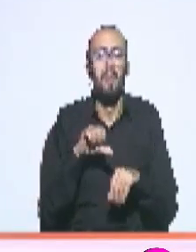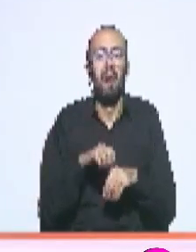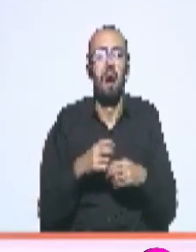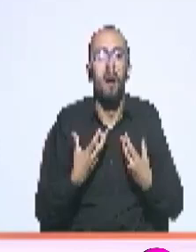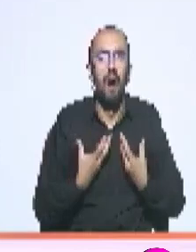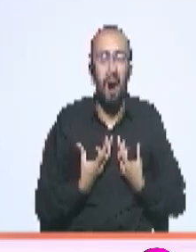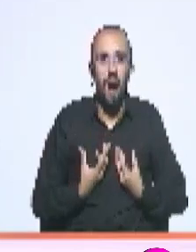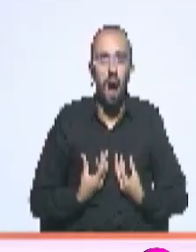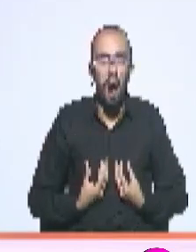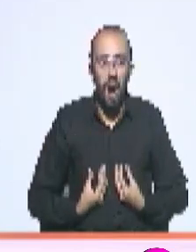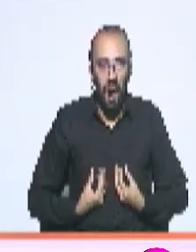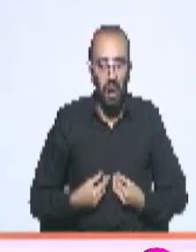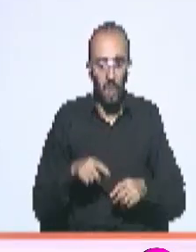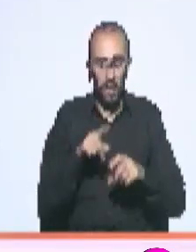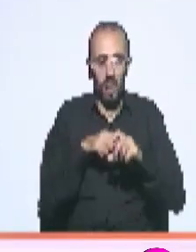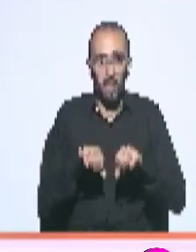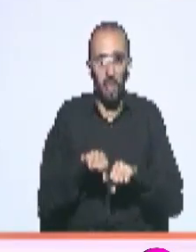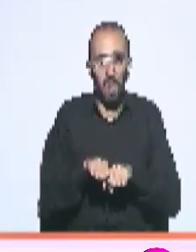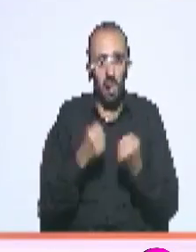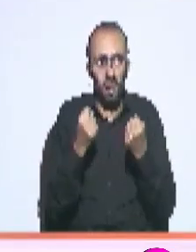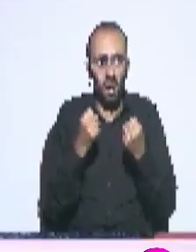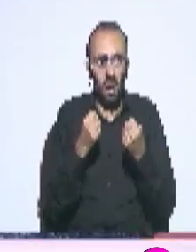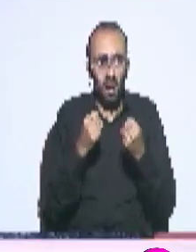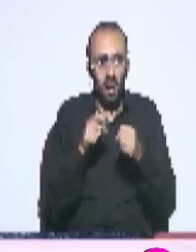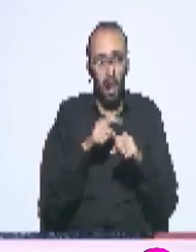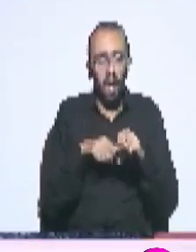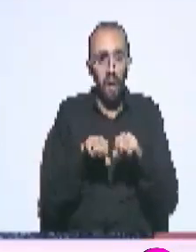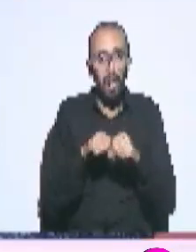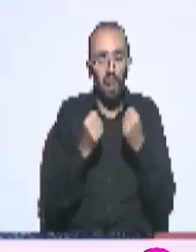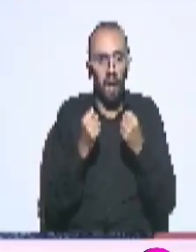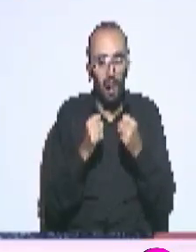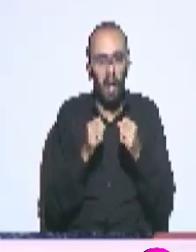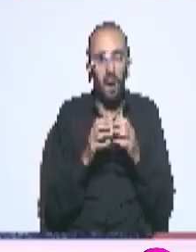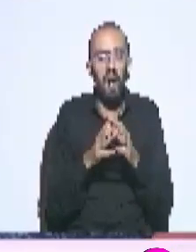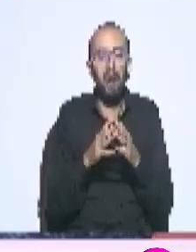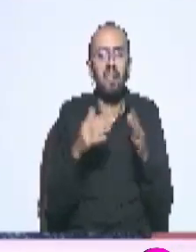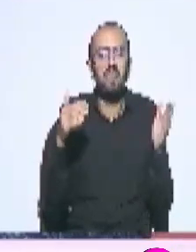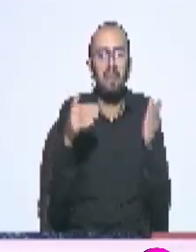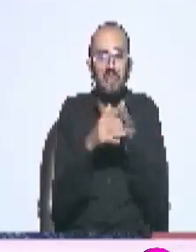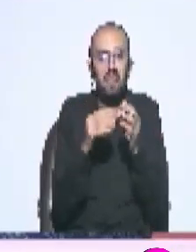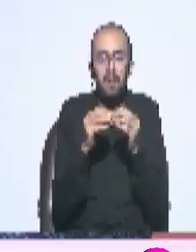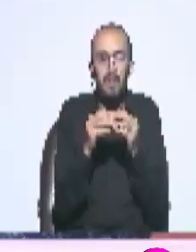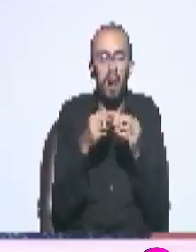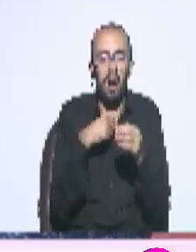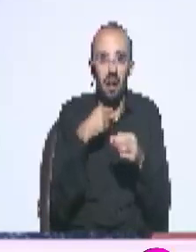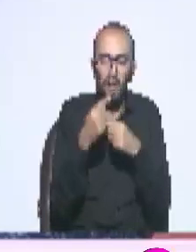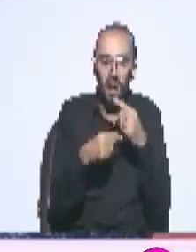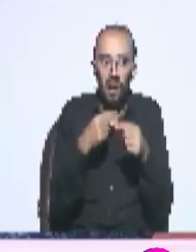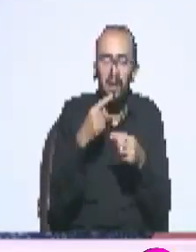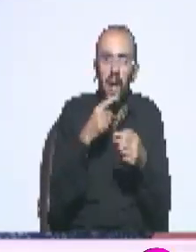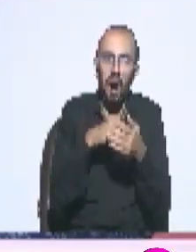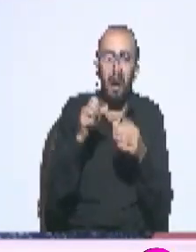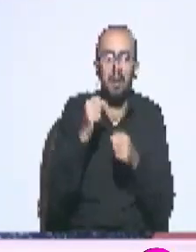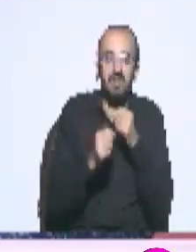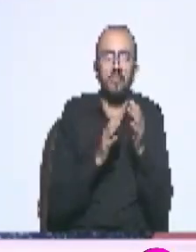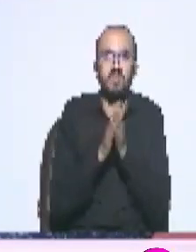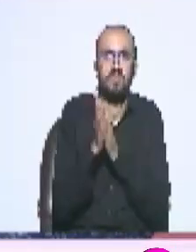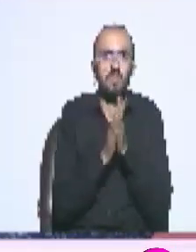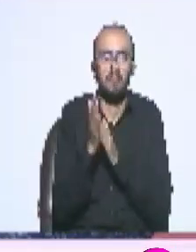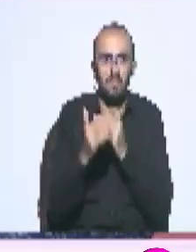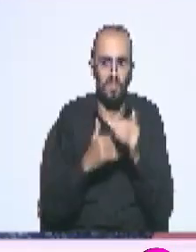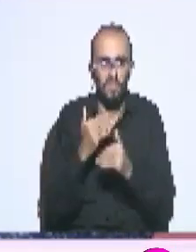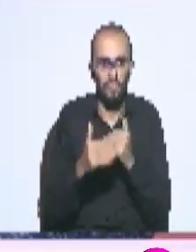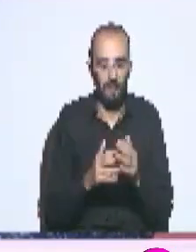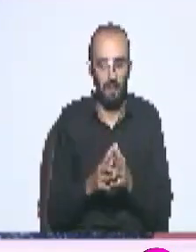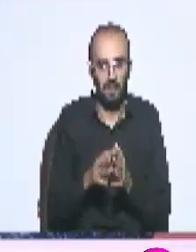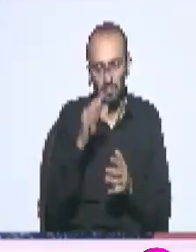ويكسروا الدايره اللي هم عايشين فيها بيشوفوا نتائج بتشجعهم كمان يكملوا ما هو حد بذل